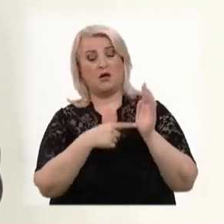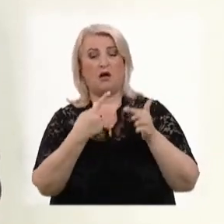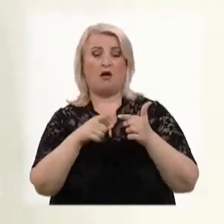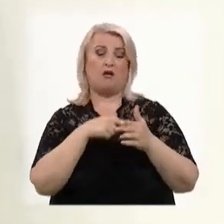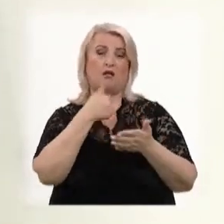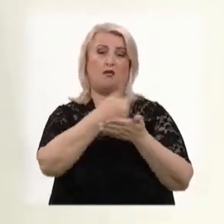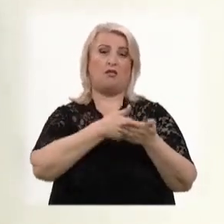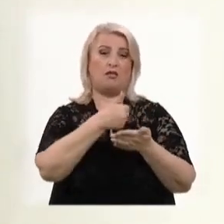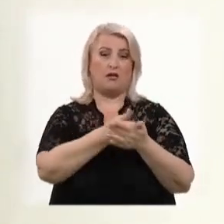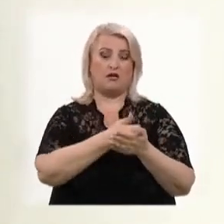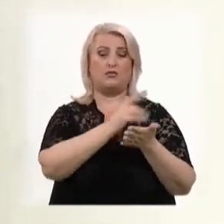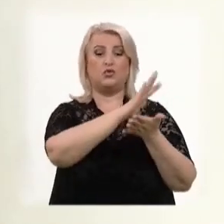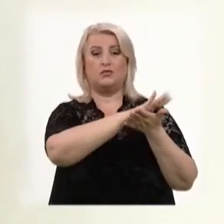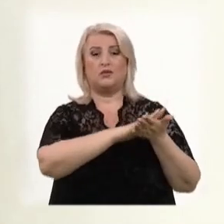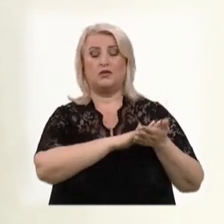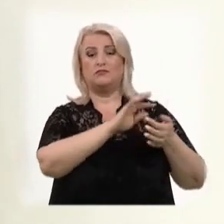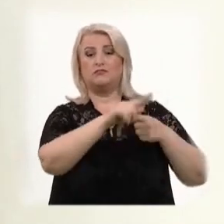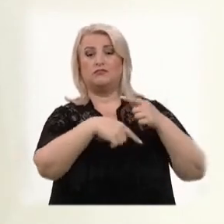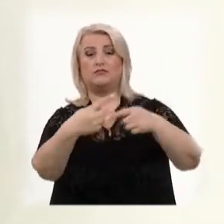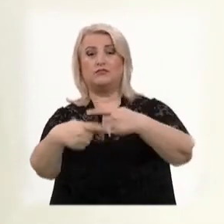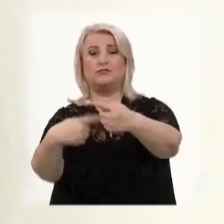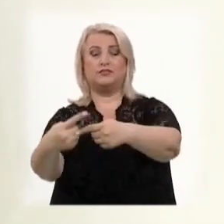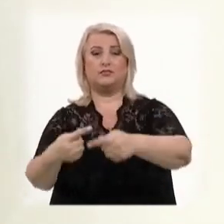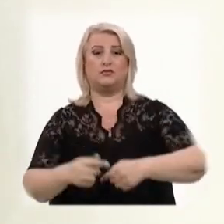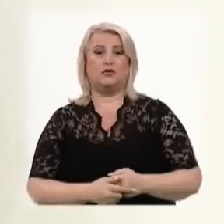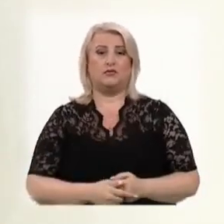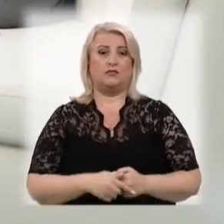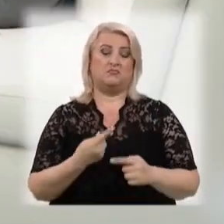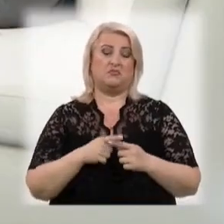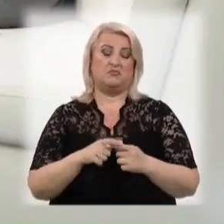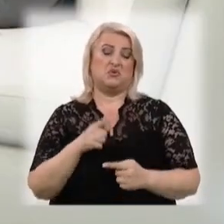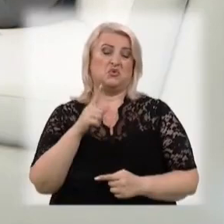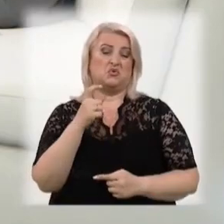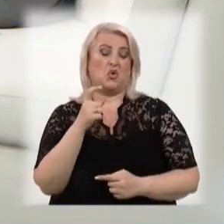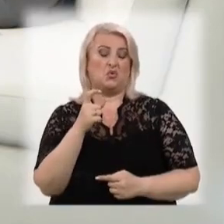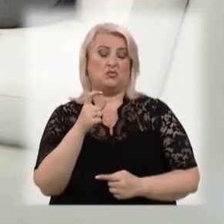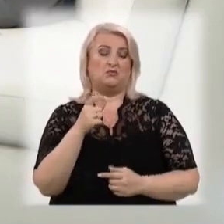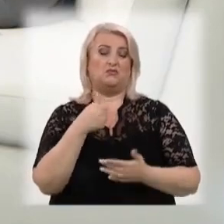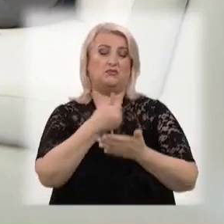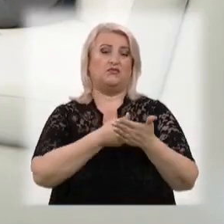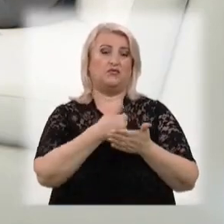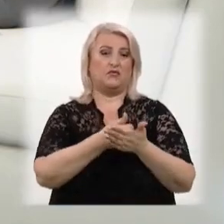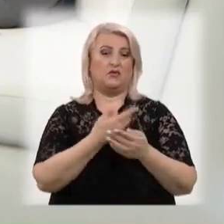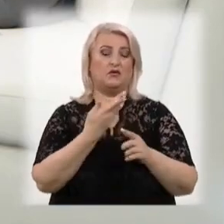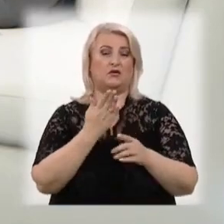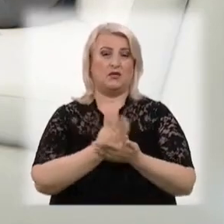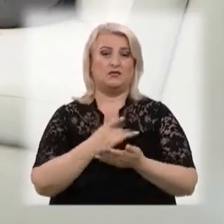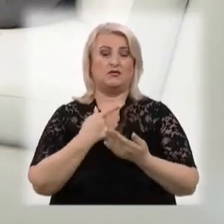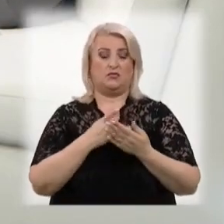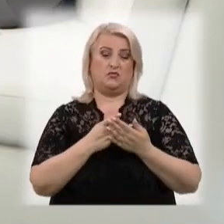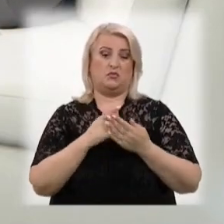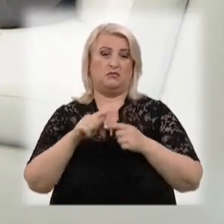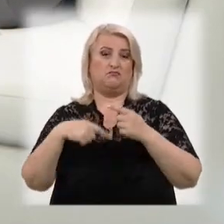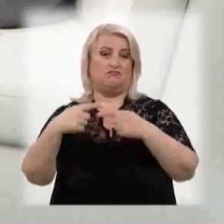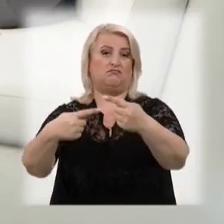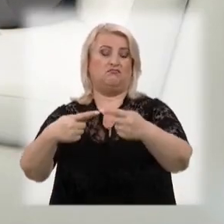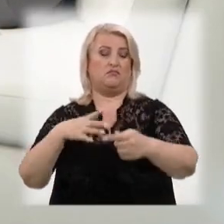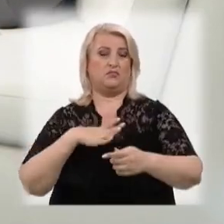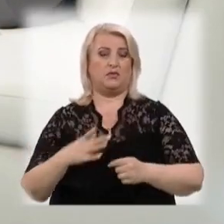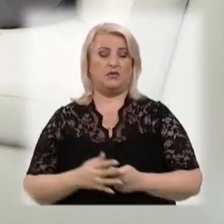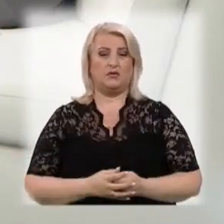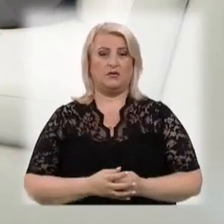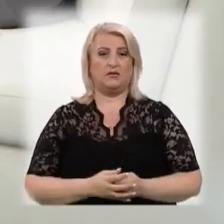atunci noi nelimitat nu am plafonat avem ursul de la economie 10000 de abonați reviews alea dar odată